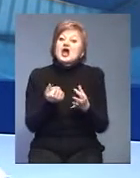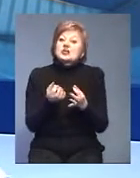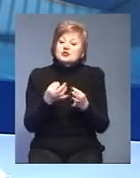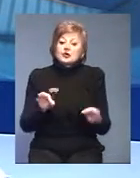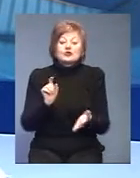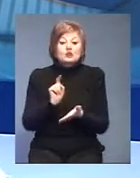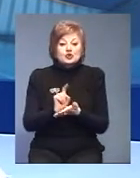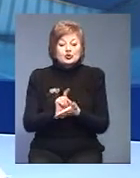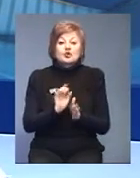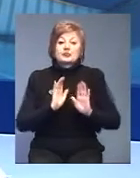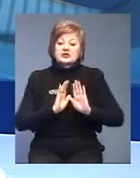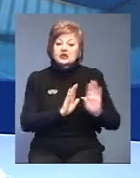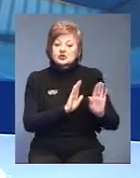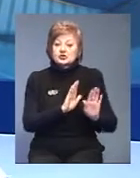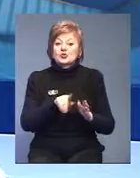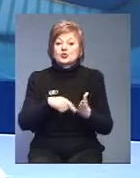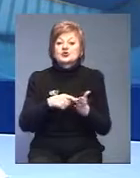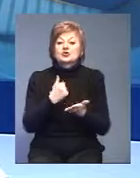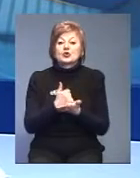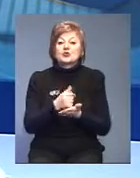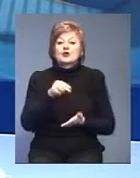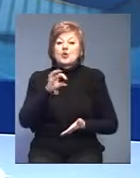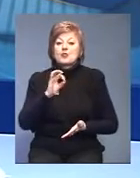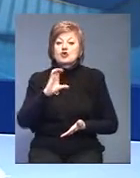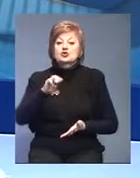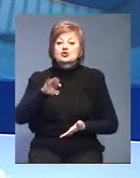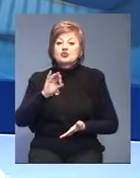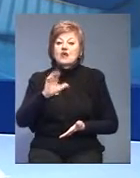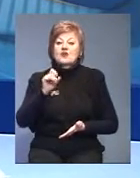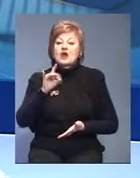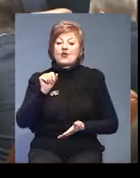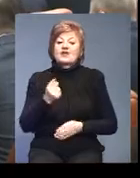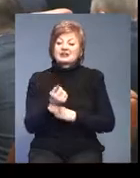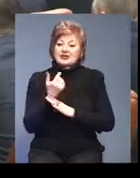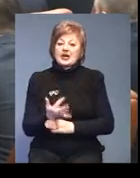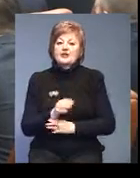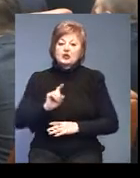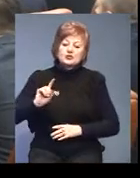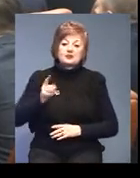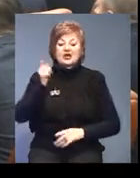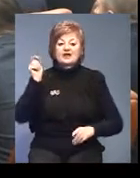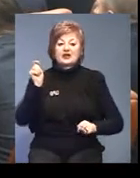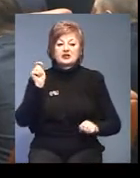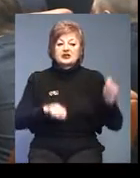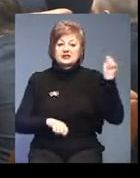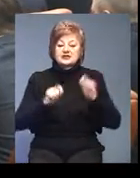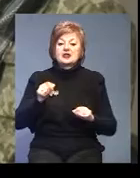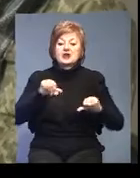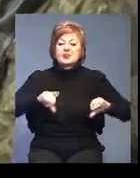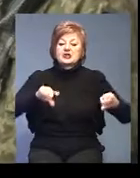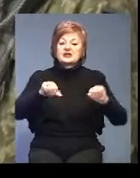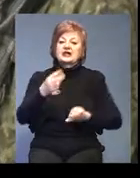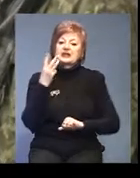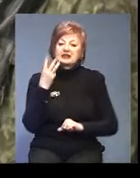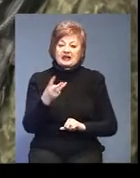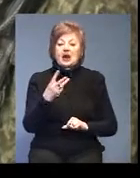посади заступника Запорізького міського голови Анатолія Пустоварова вимагали під час першої цьогоріч сесії міськради представники трьох депутатських